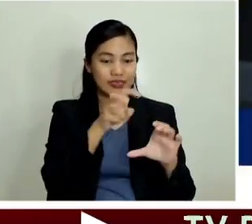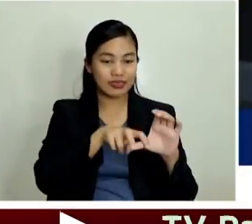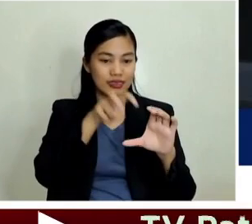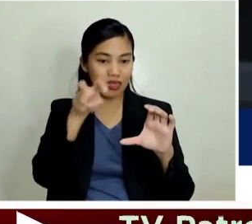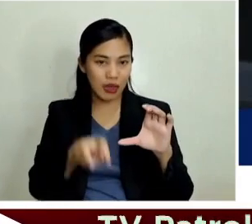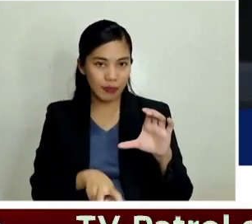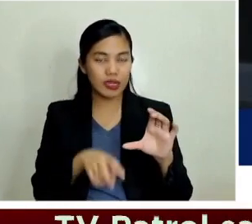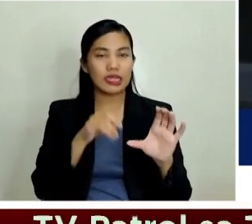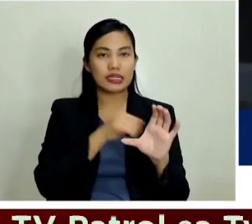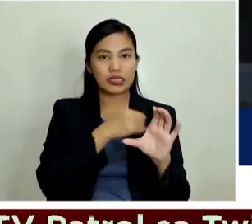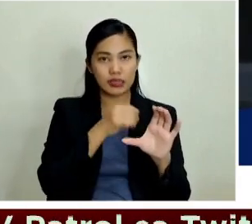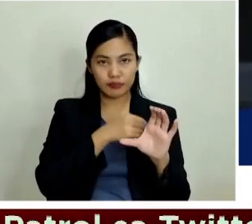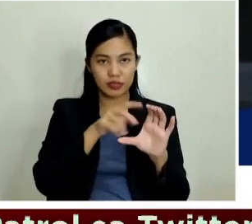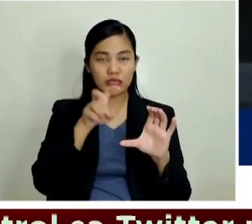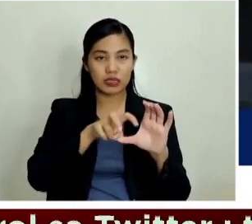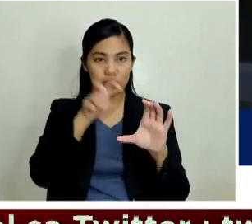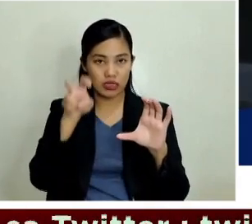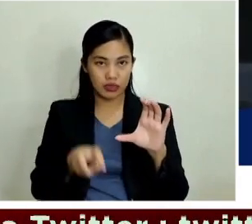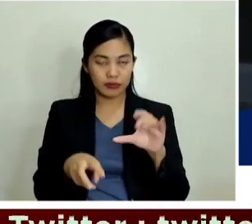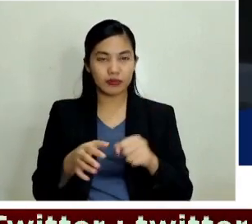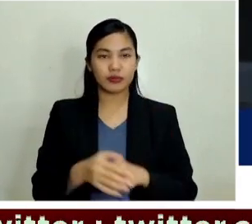tapos titingnan niya yung